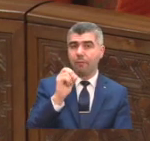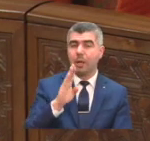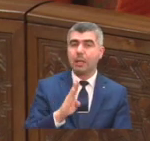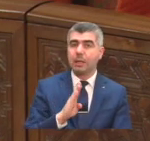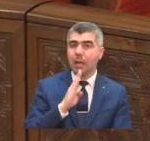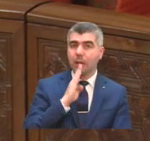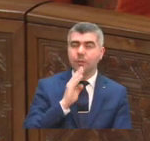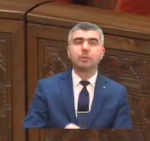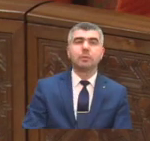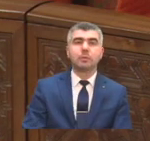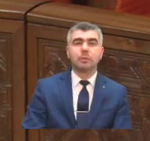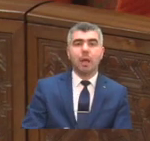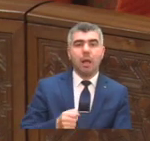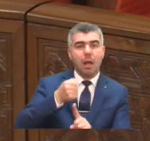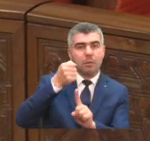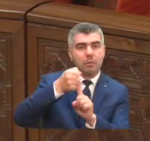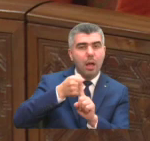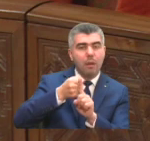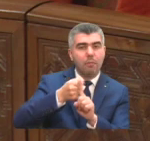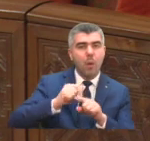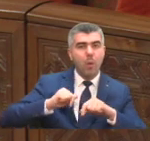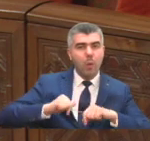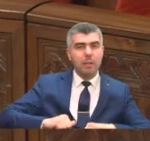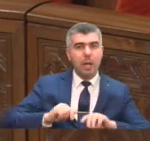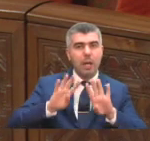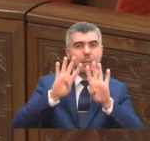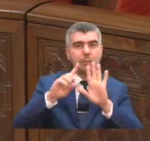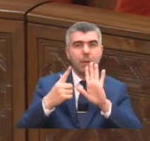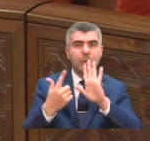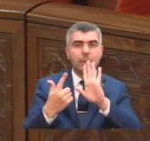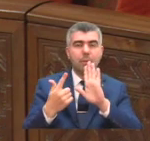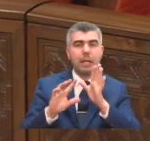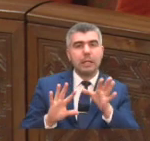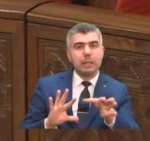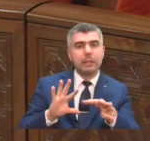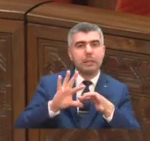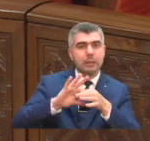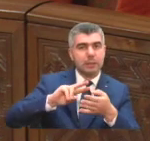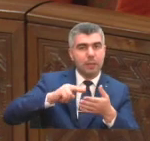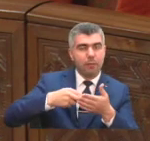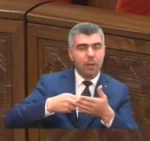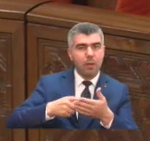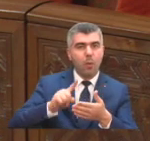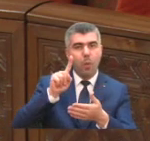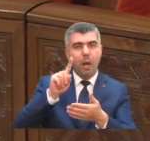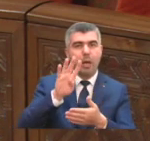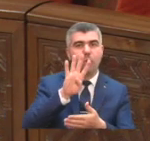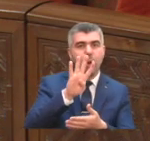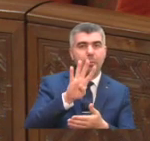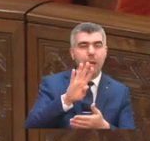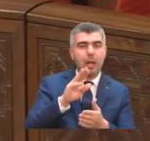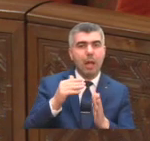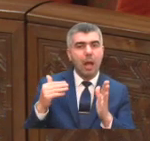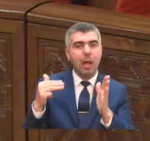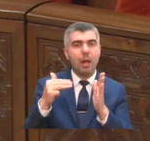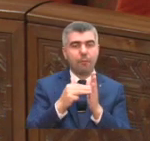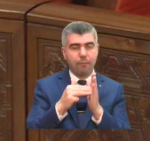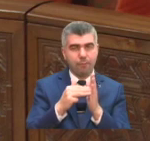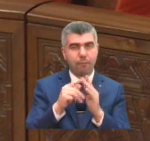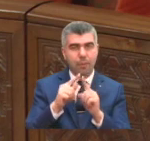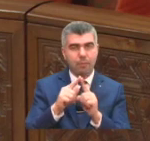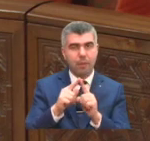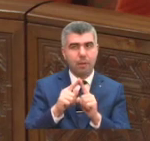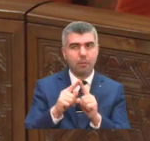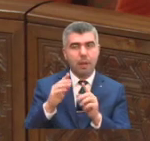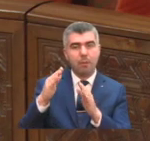2012 عملت الوزارة على توقيع 78 اتفاقية تهم أزيد من 41 ألف بناية مهددة